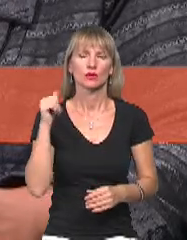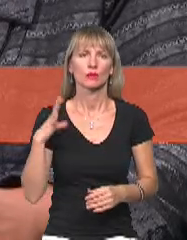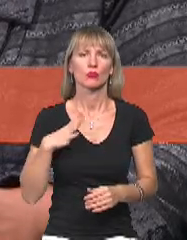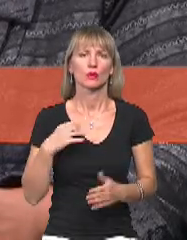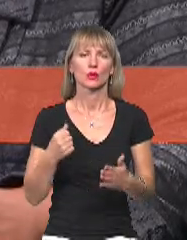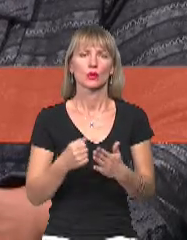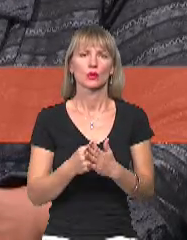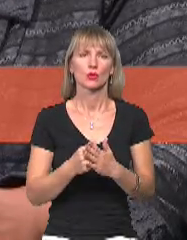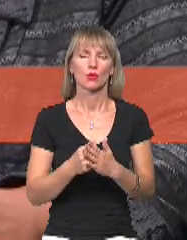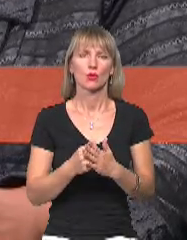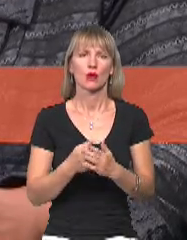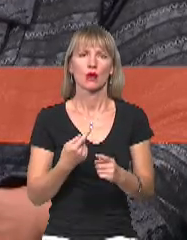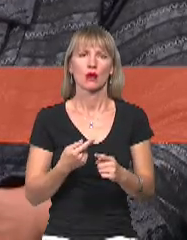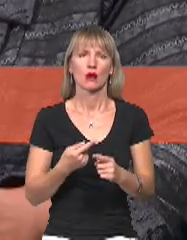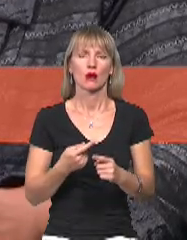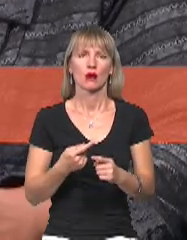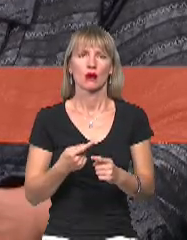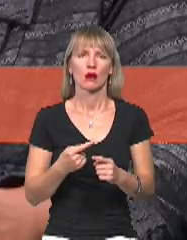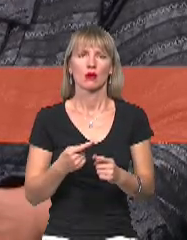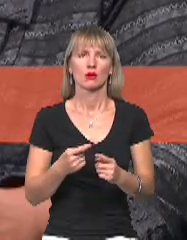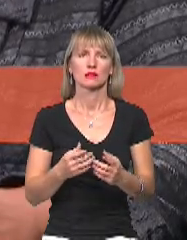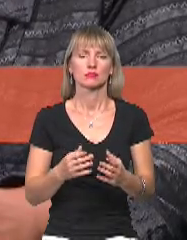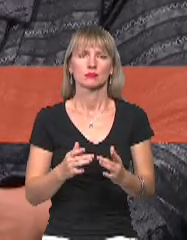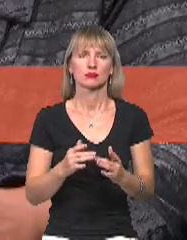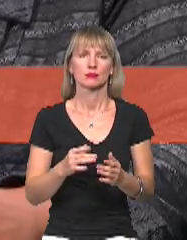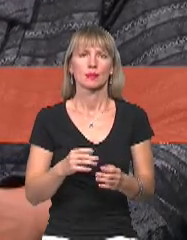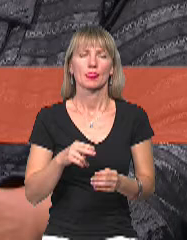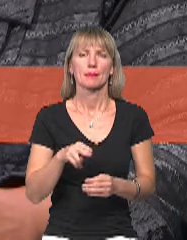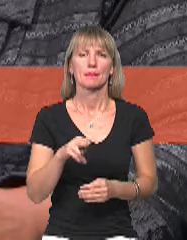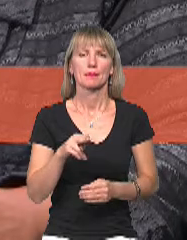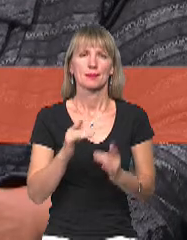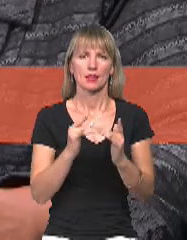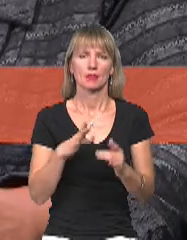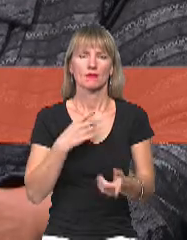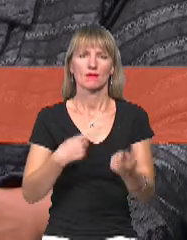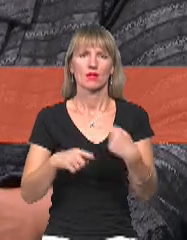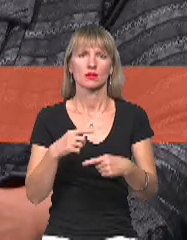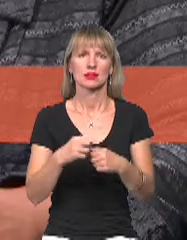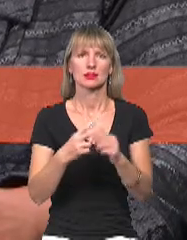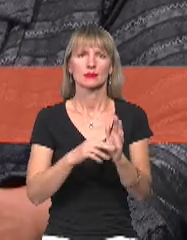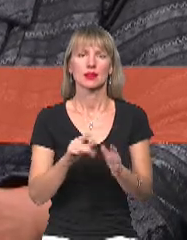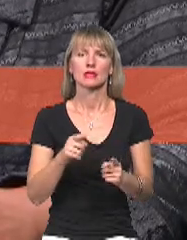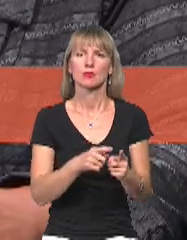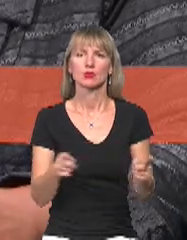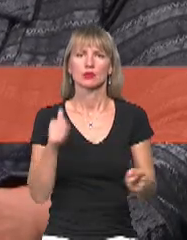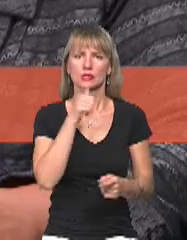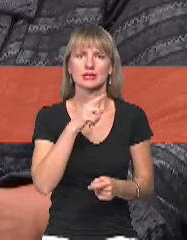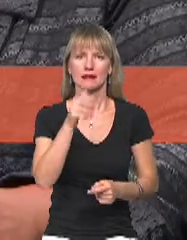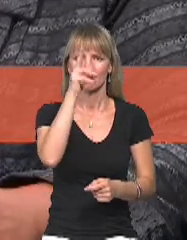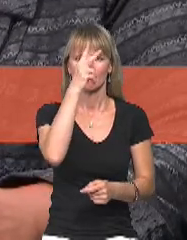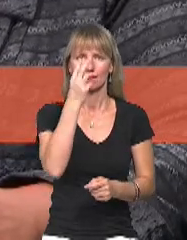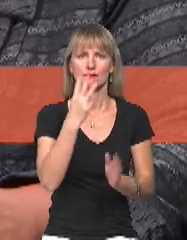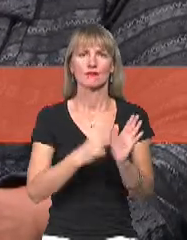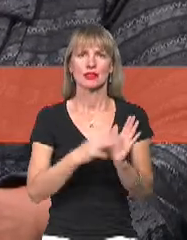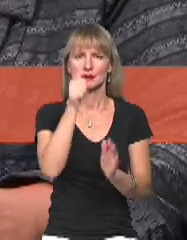до притулків повернуто 18 дітей, за поточний рік, за 8